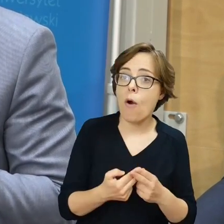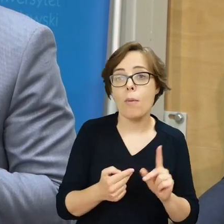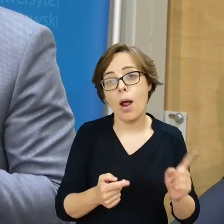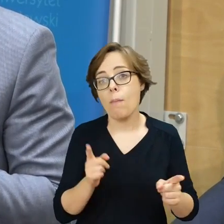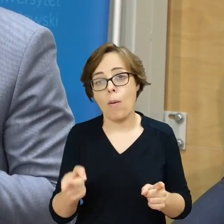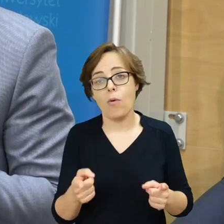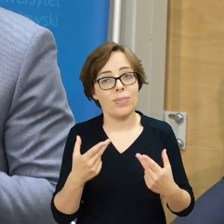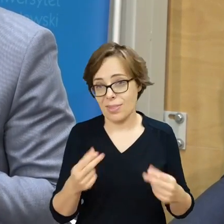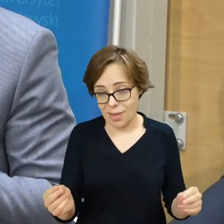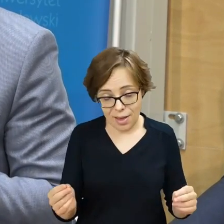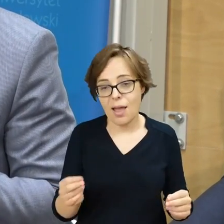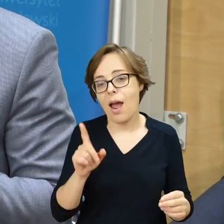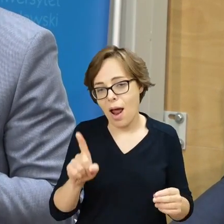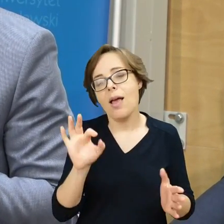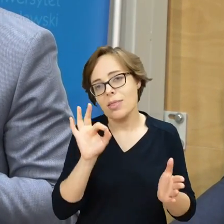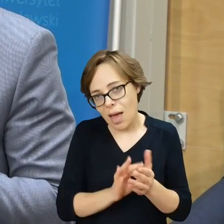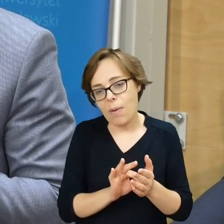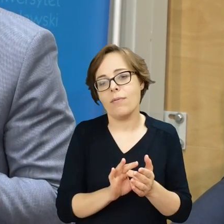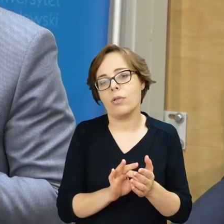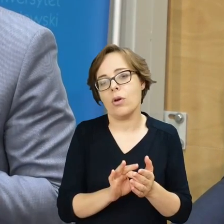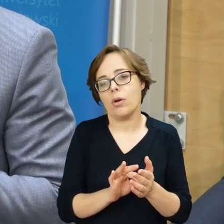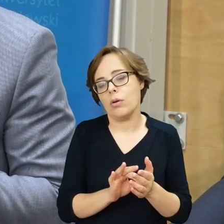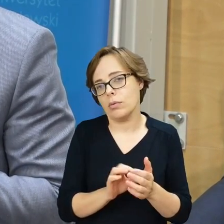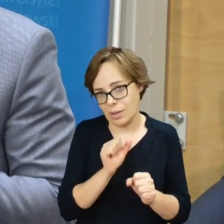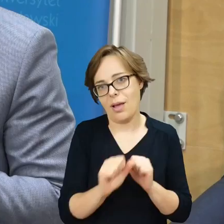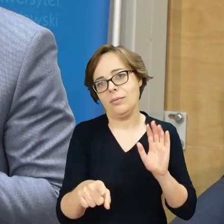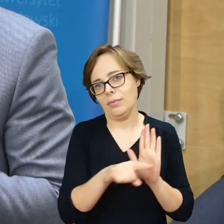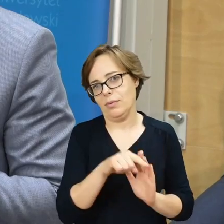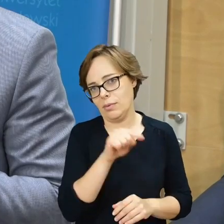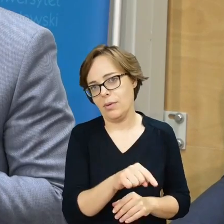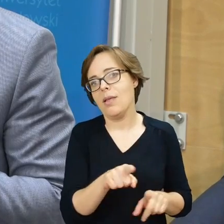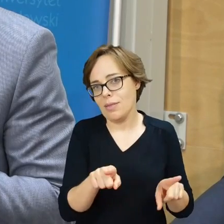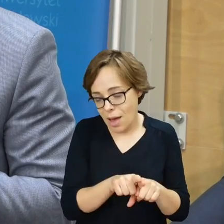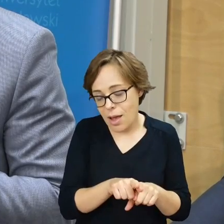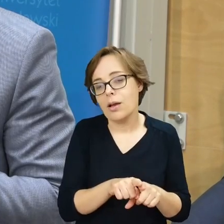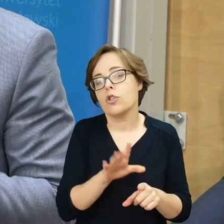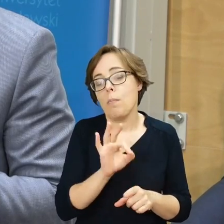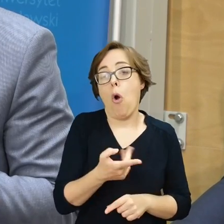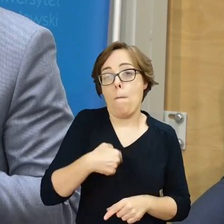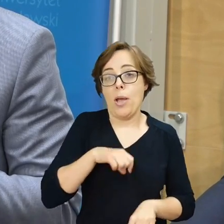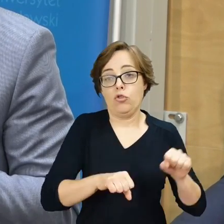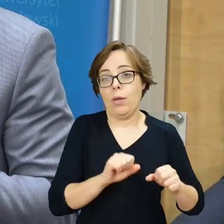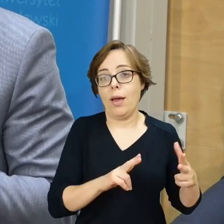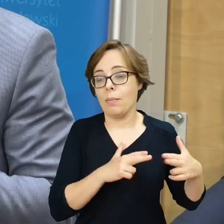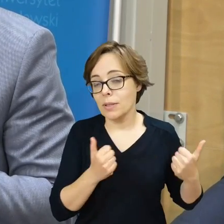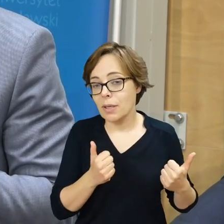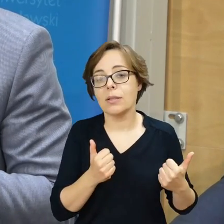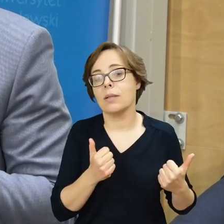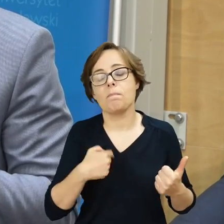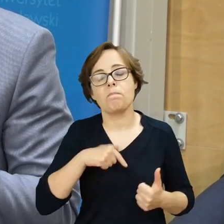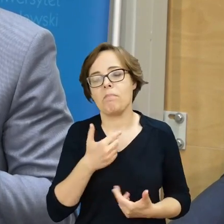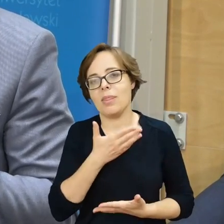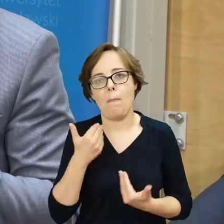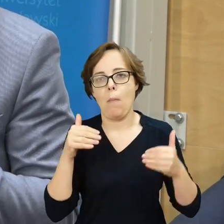są mankamenty wynikające no, chociażby z tego, że my jako sąd administracyjny nie mamy możliwości